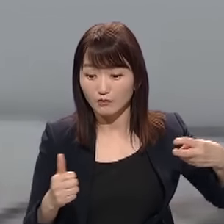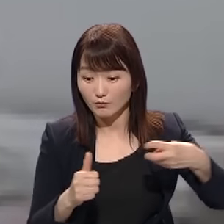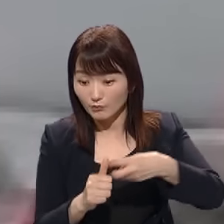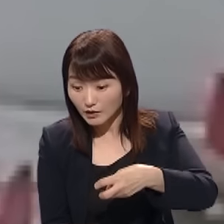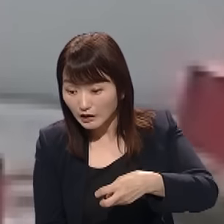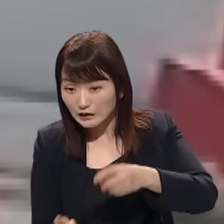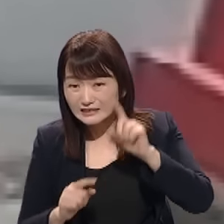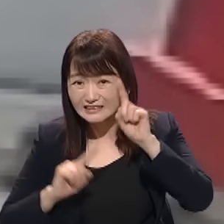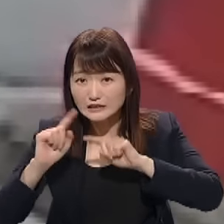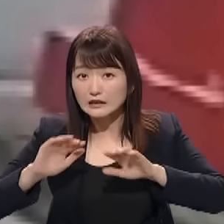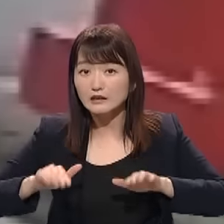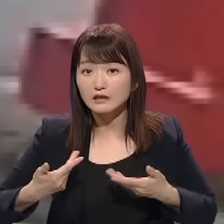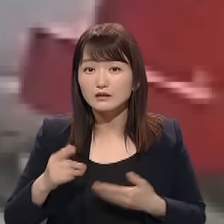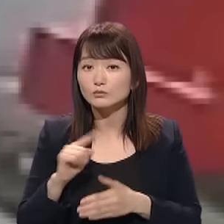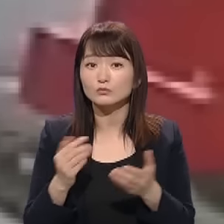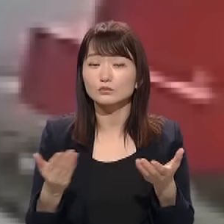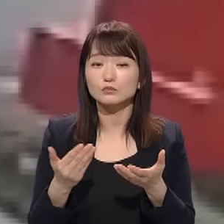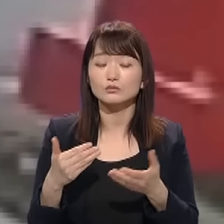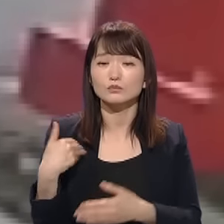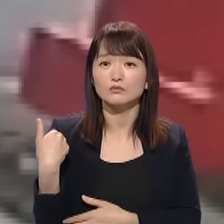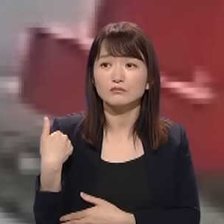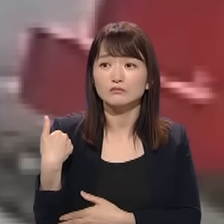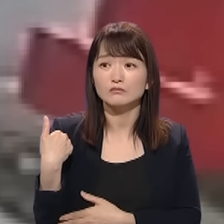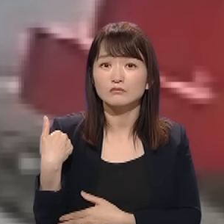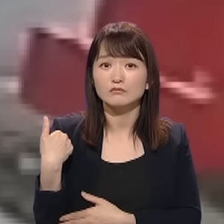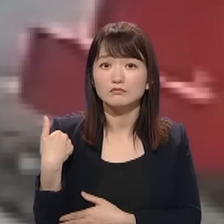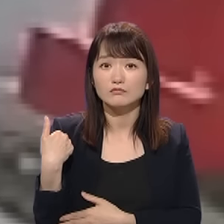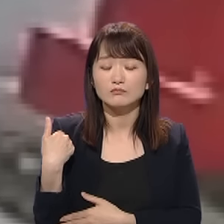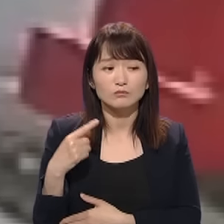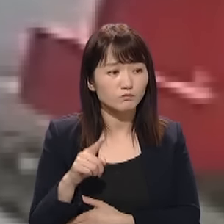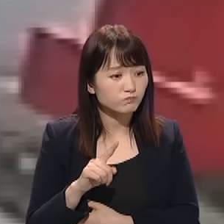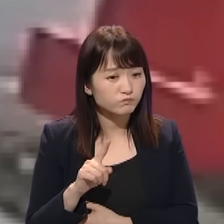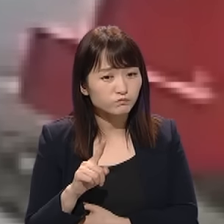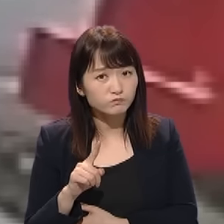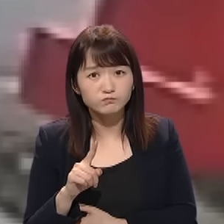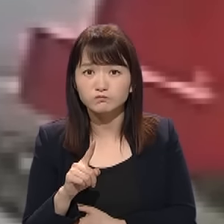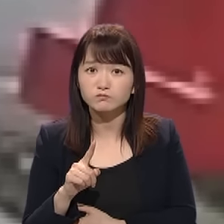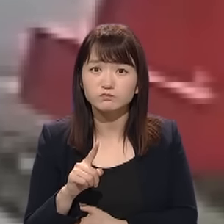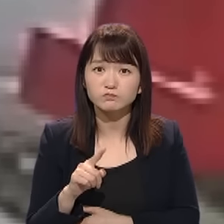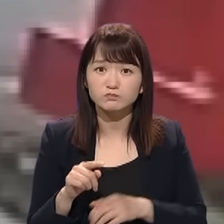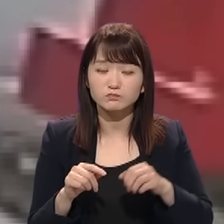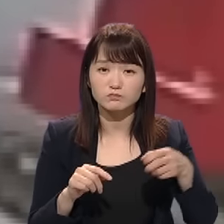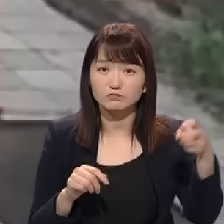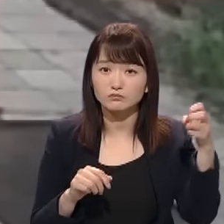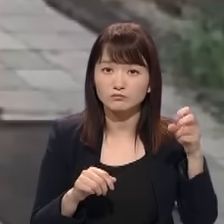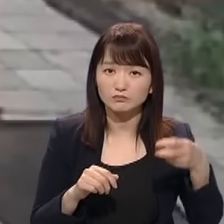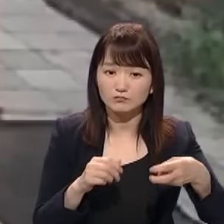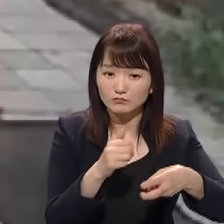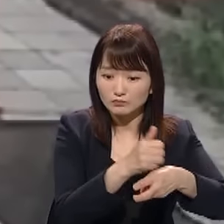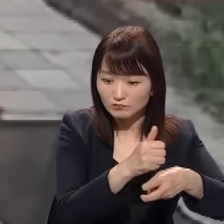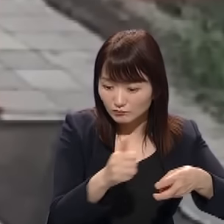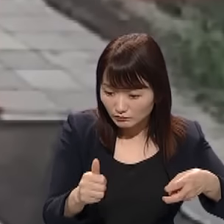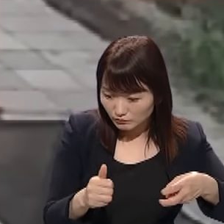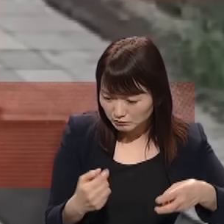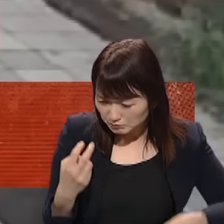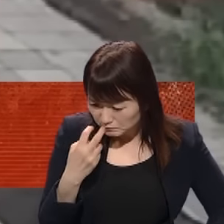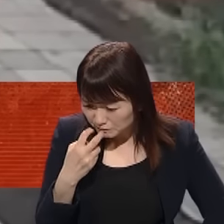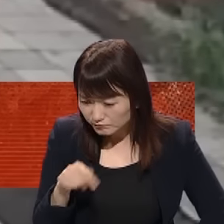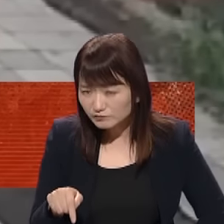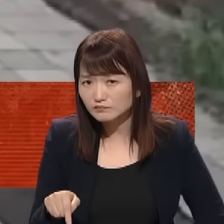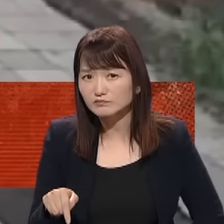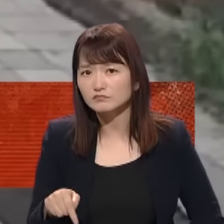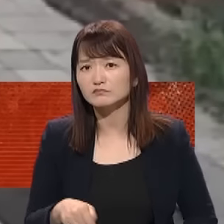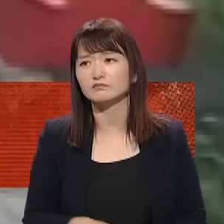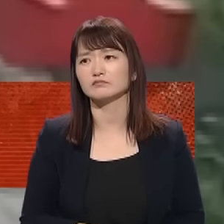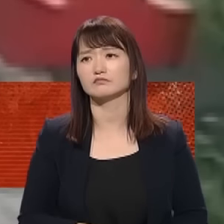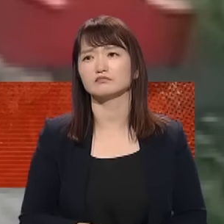크게 다치진 않았지만 무슨 일이 일어났는지 모르는 듯이 어리둥절해 보입니다. 기사가 내려서 상태를 살펴보는데요. 아, 왜 그랬어?